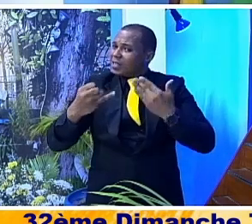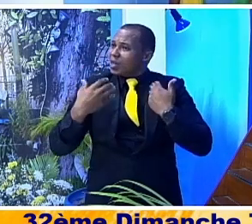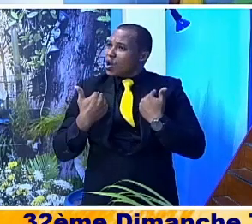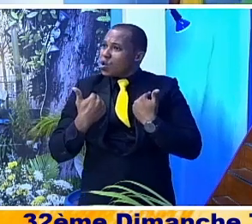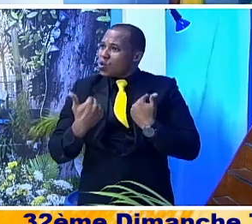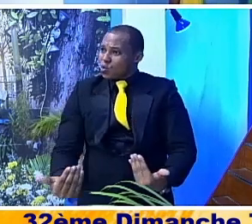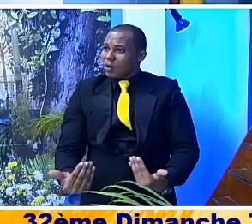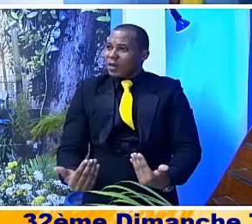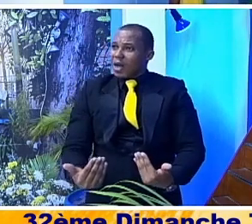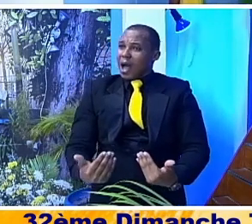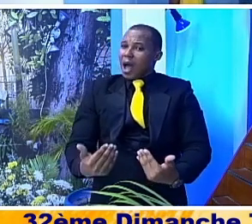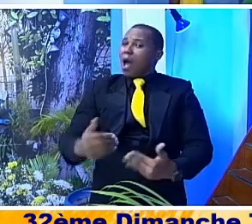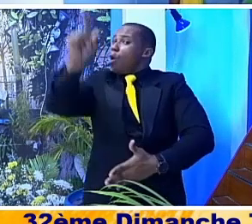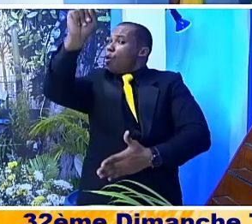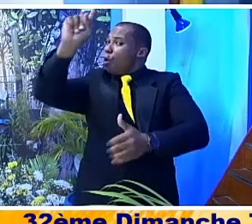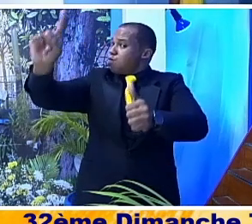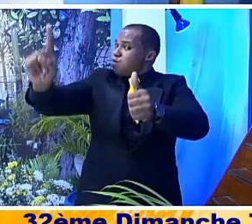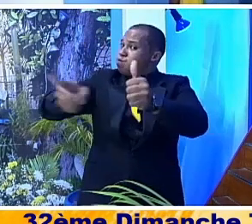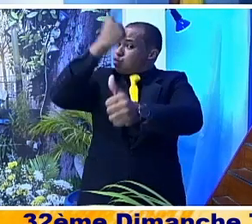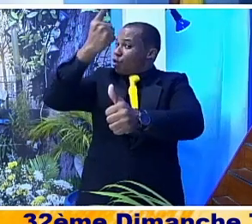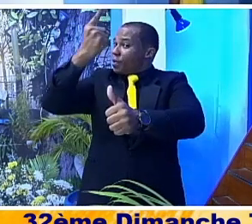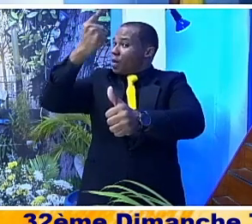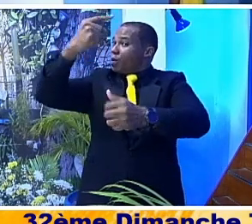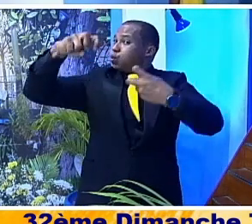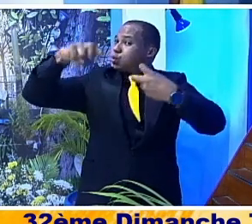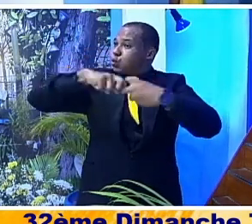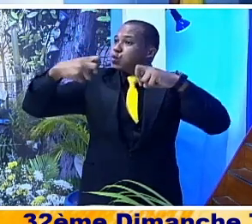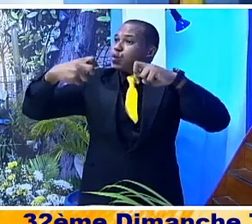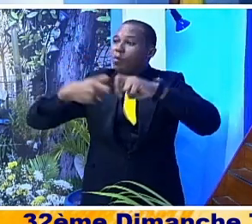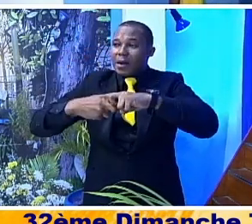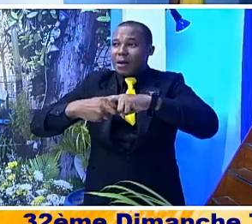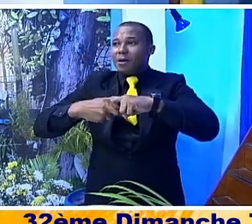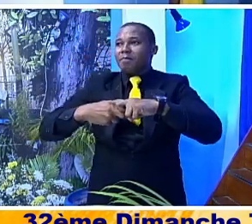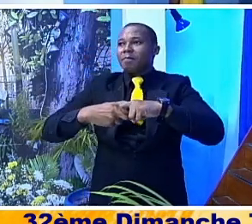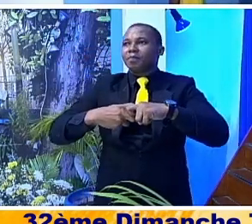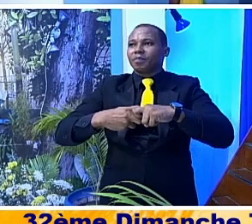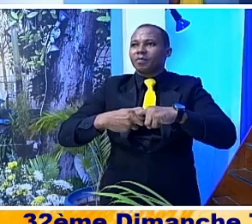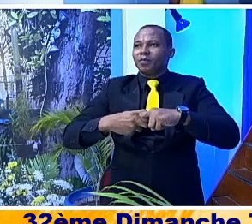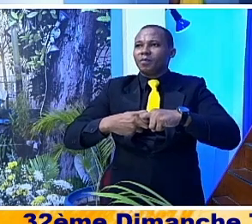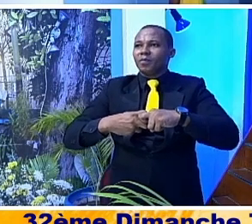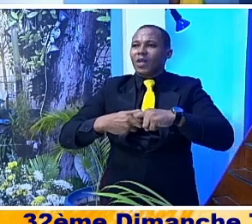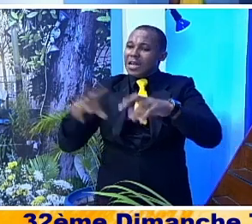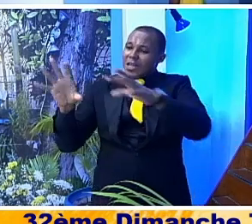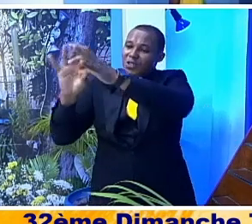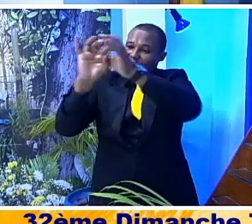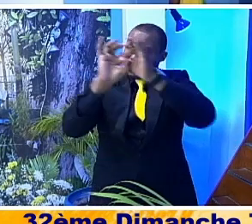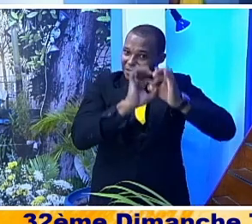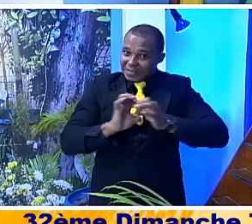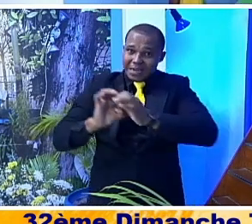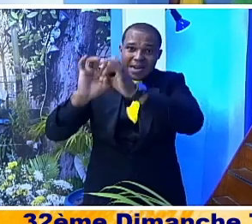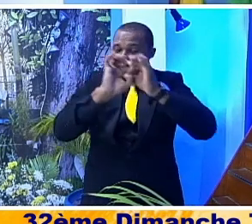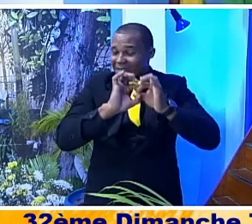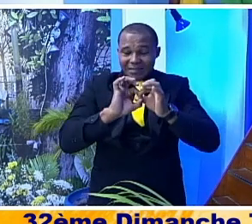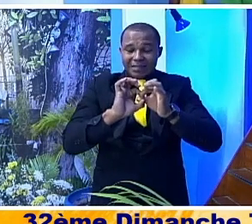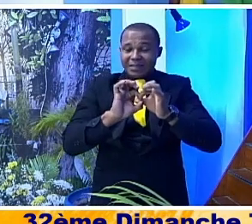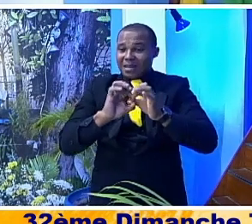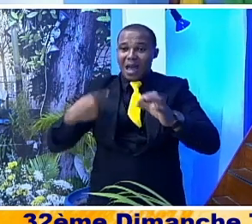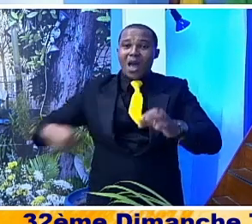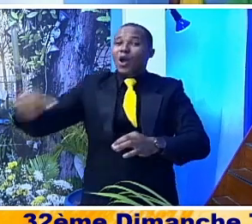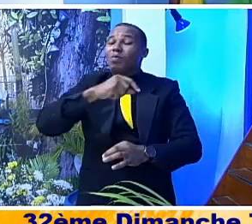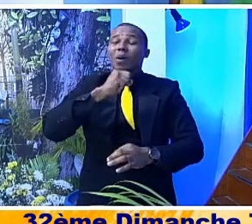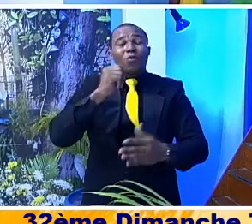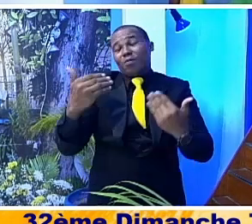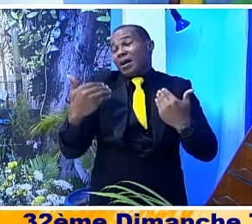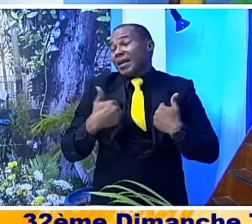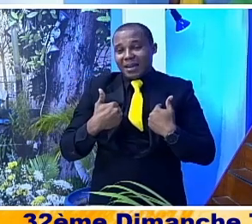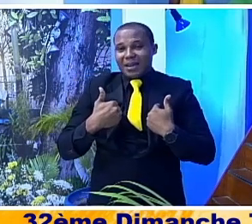actuellement, il y a un problème fondamental qui la donne, c'est parce que le ouais, sens de solidarité, sens d'être ensemble,